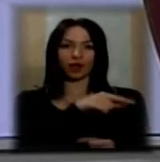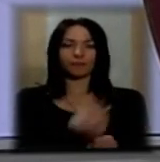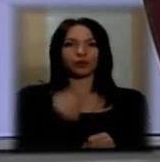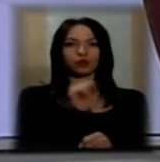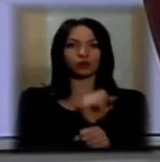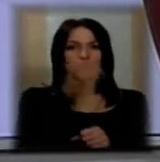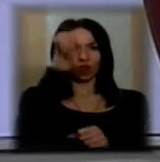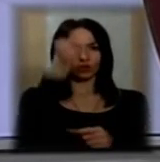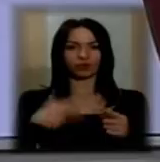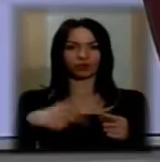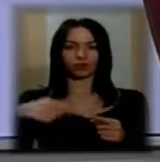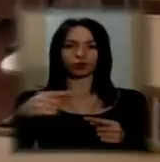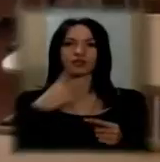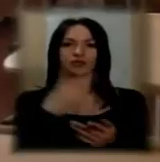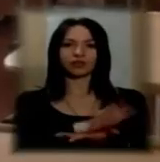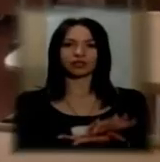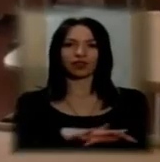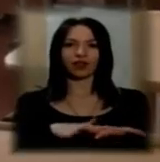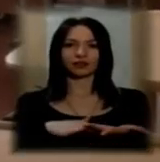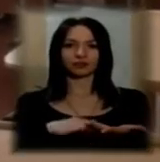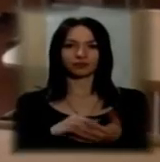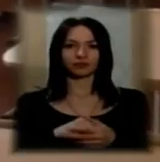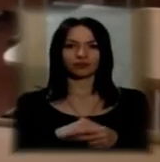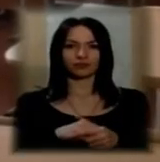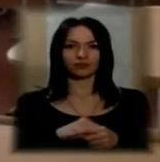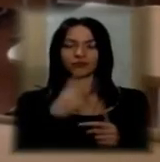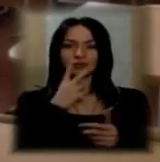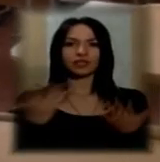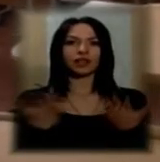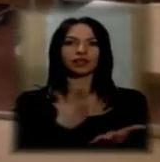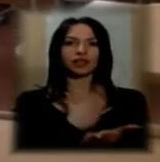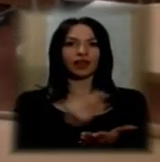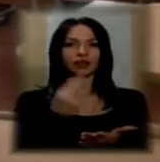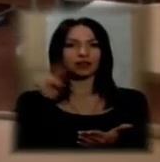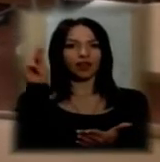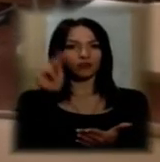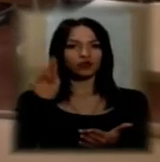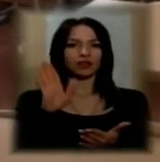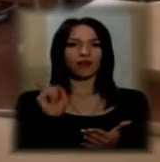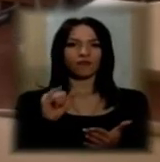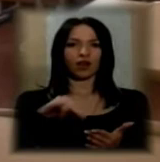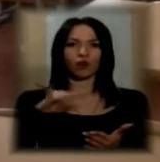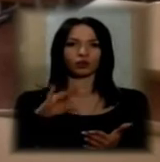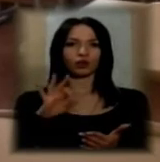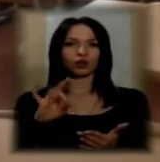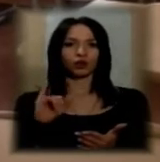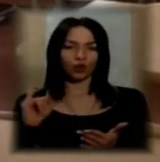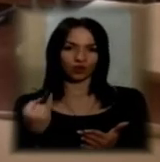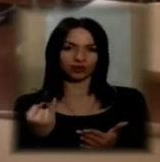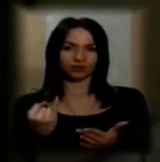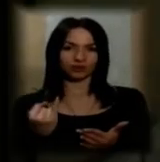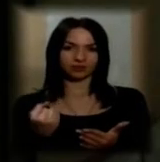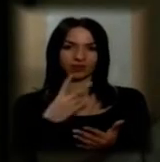Аліна Мокляк далі. Як бачите, навчальні аудиторії вільні, дітей немає. Сьогодні на